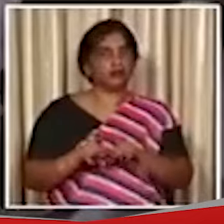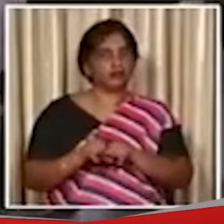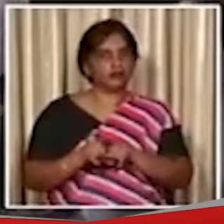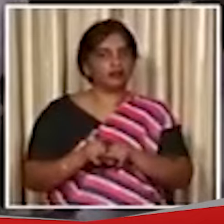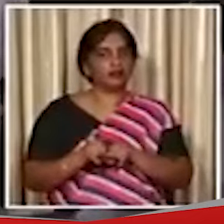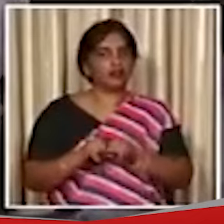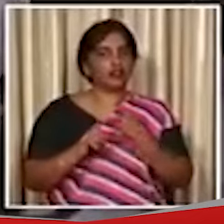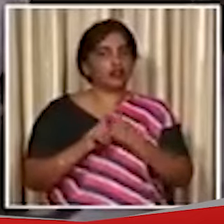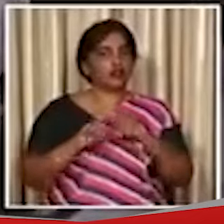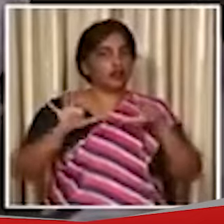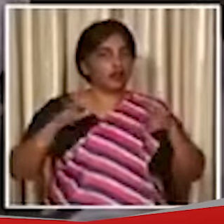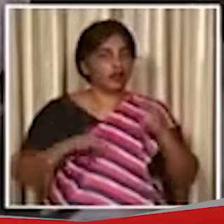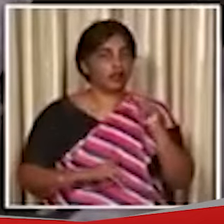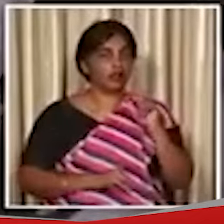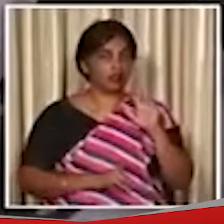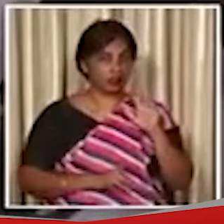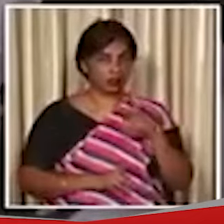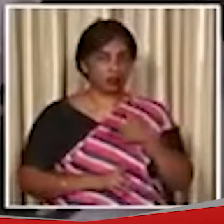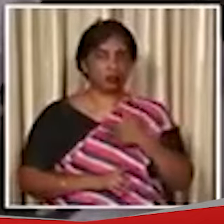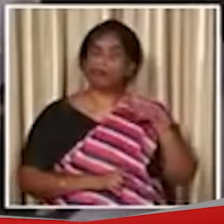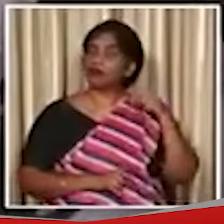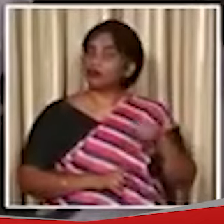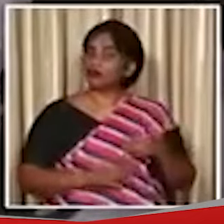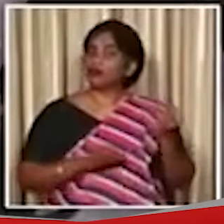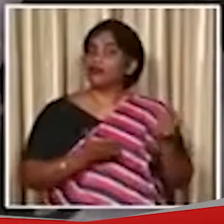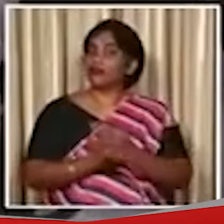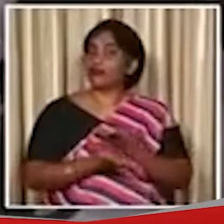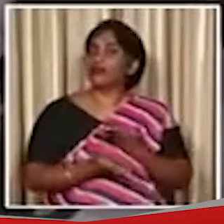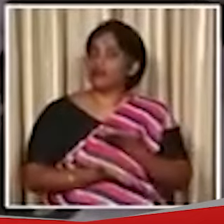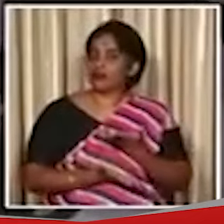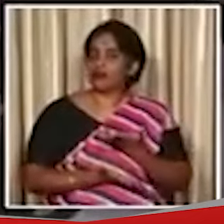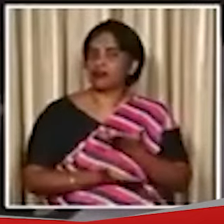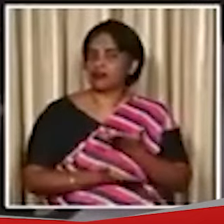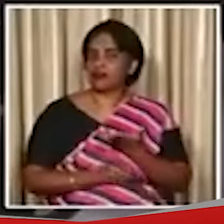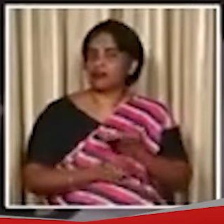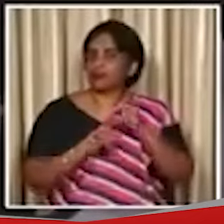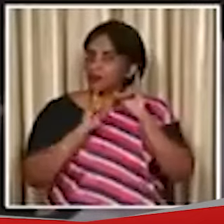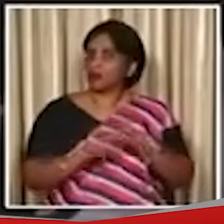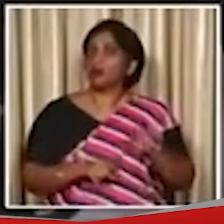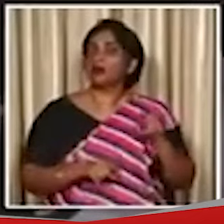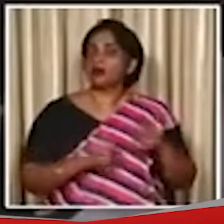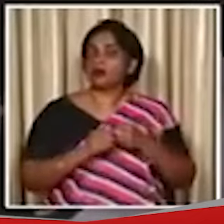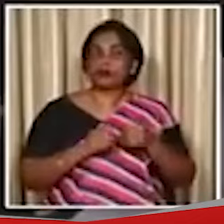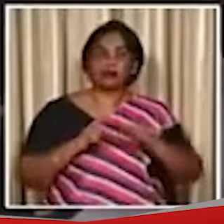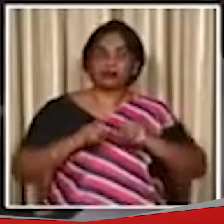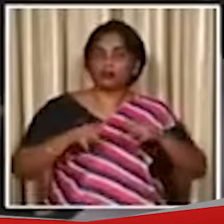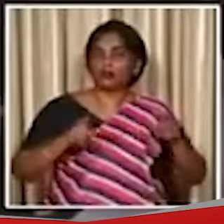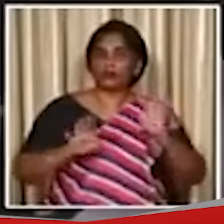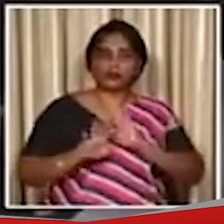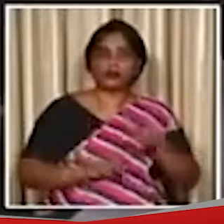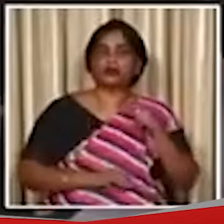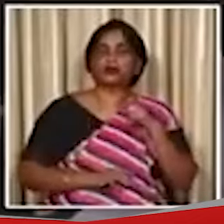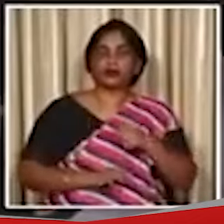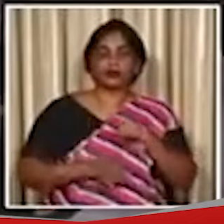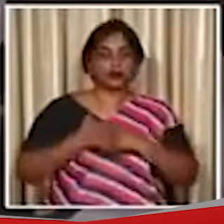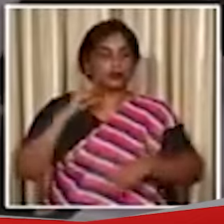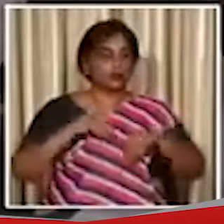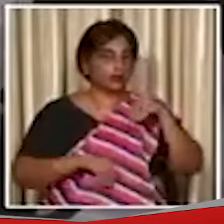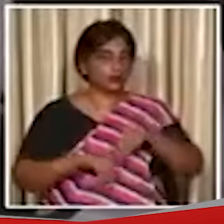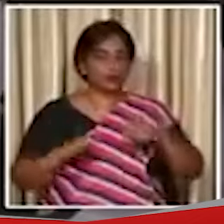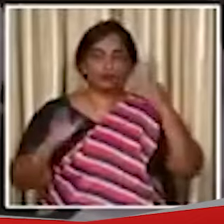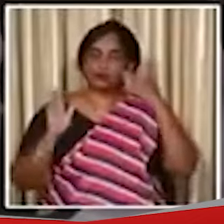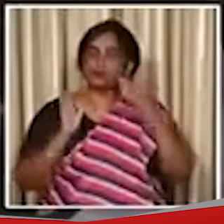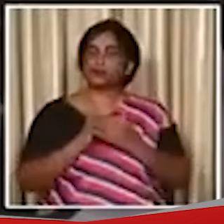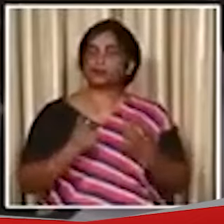මේ කෝටි අටසිය හැත්ත පහක් අද වෙන් කරගන්නේකට මේ කරන්න වෙන මොකක්වත් නෙමෙයි. මේ මැතිවරණය